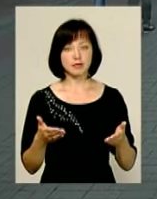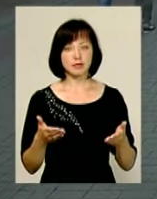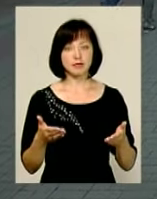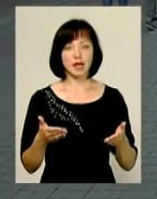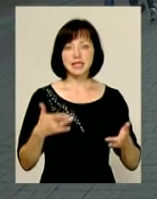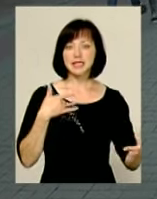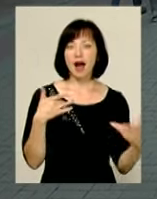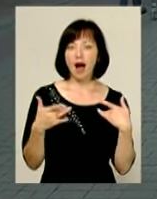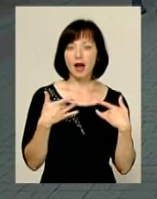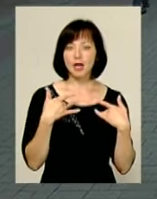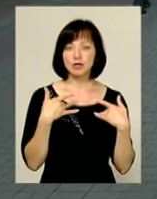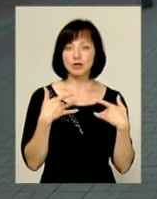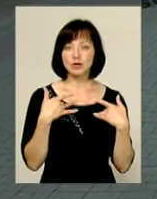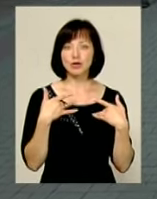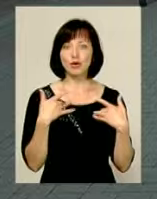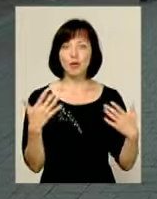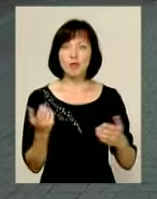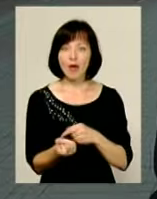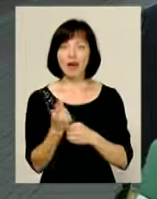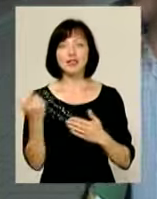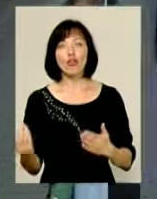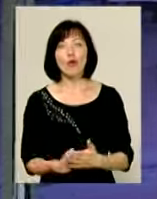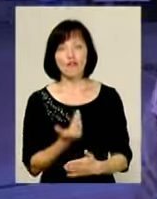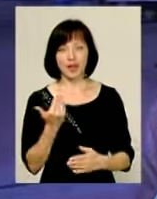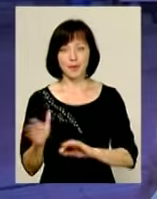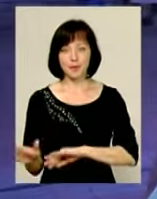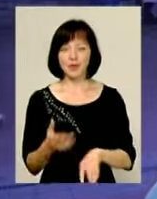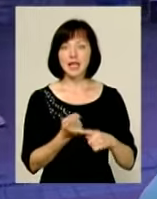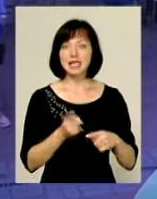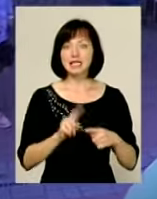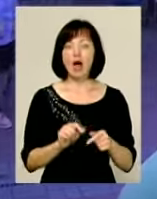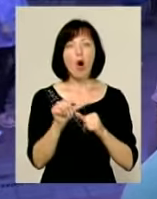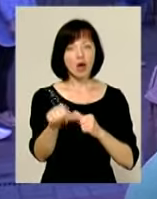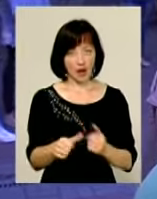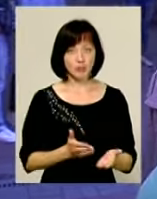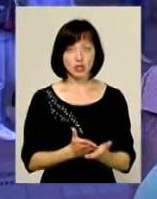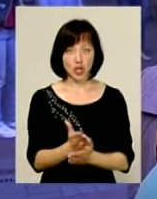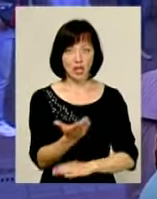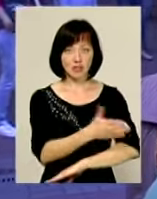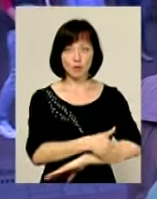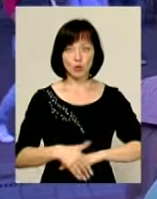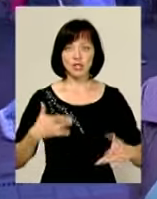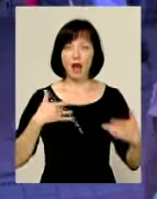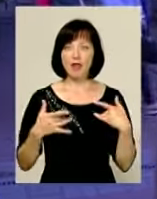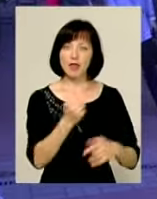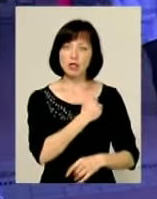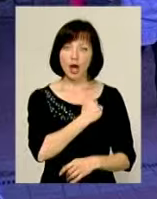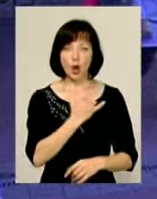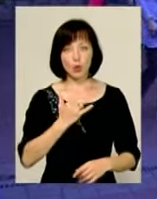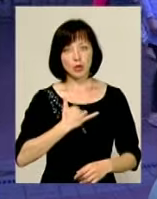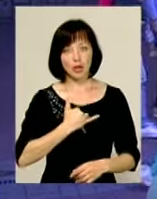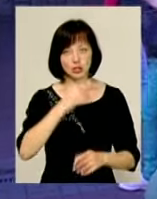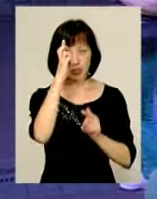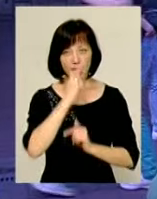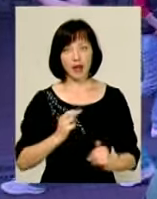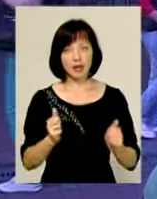З театру вийде старий театр, появиться новий. Е, це окремий жанр, да, вуличний театр. На жаль, в нашому е в